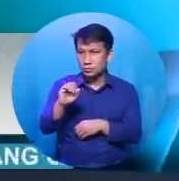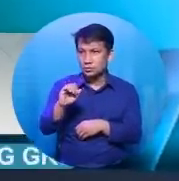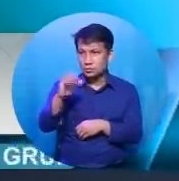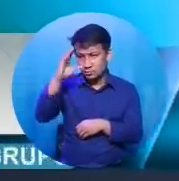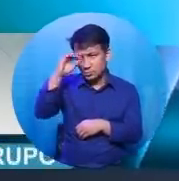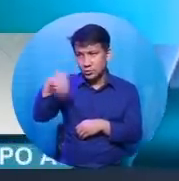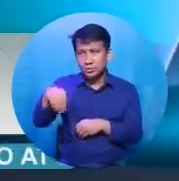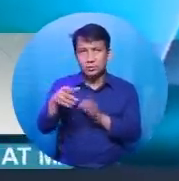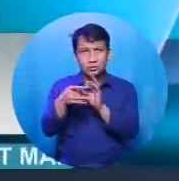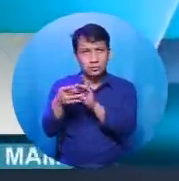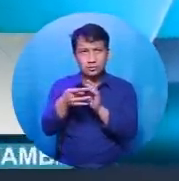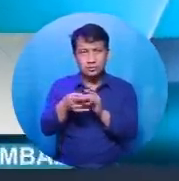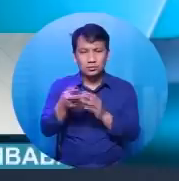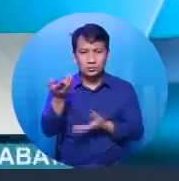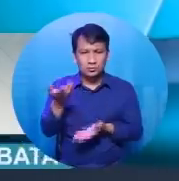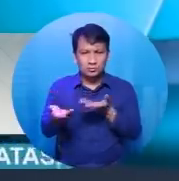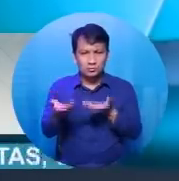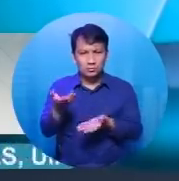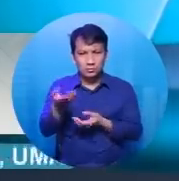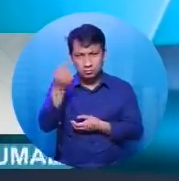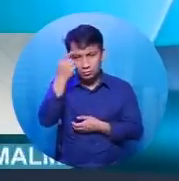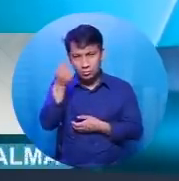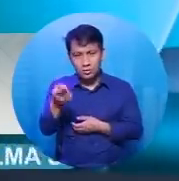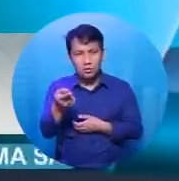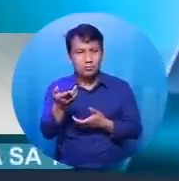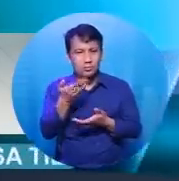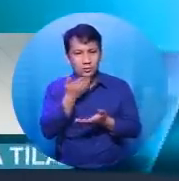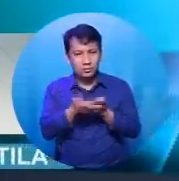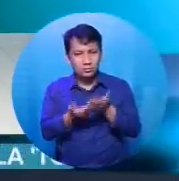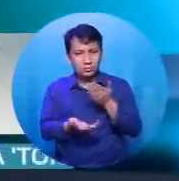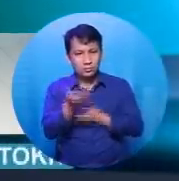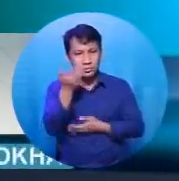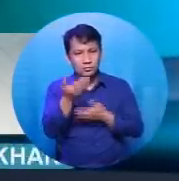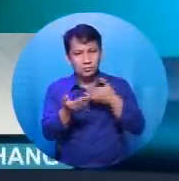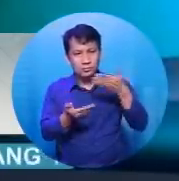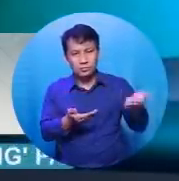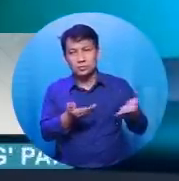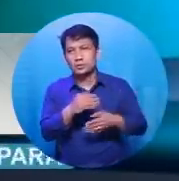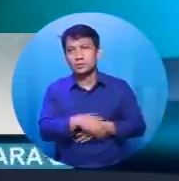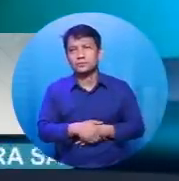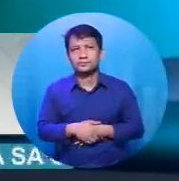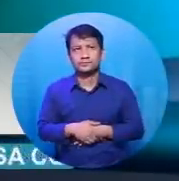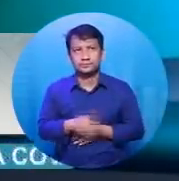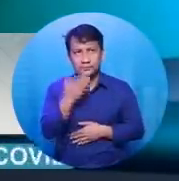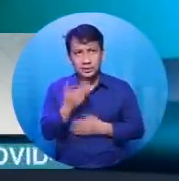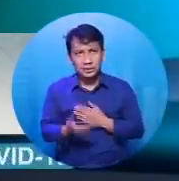Services Incorporated. Miss Elaine, magandang umaga po. Yes, good morning po, sir.